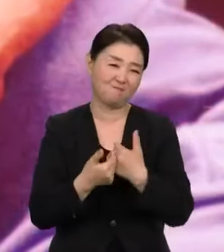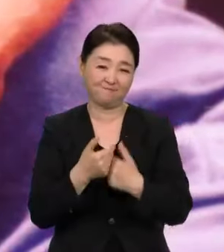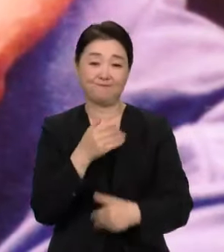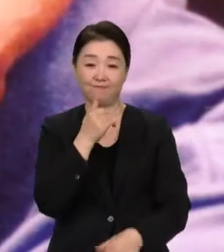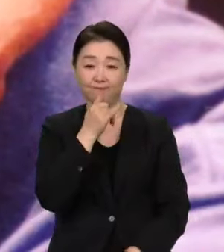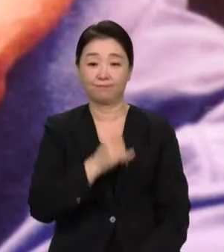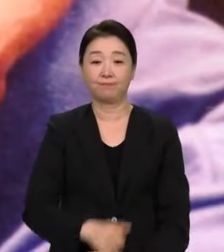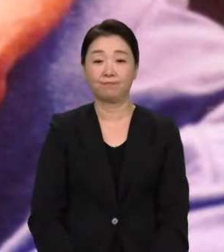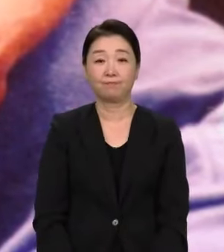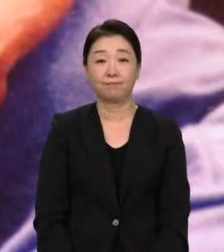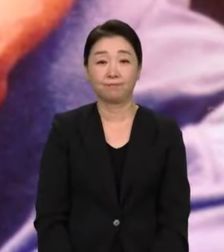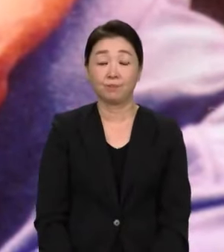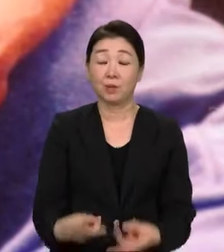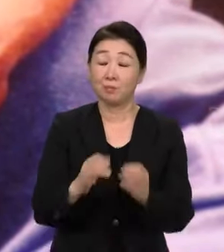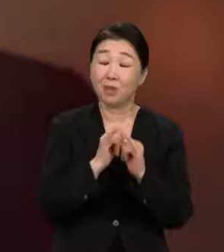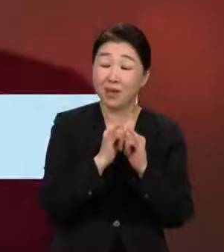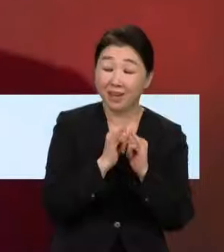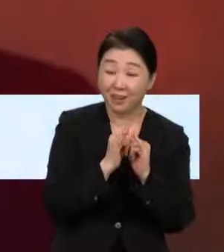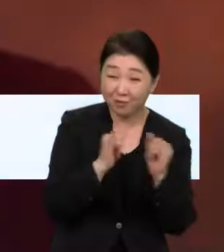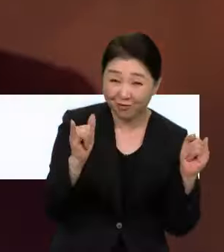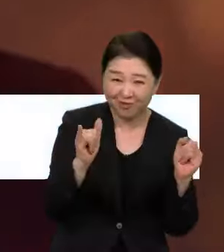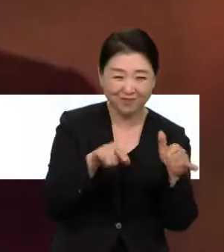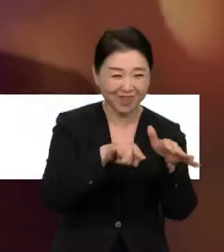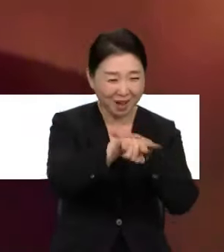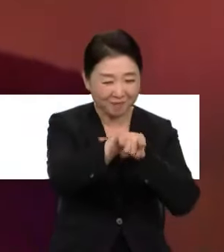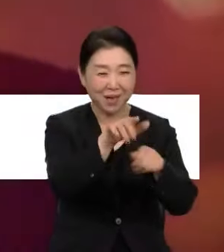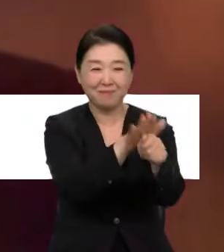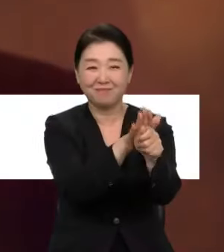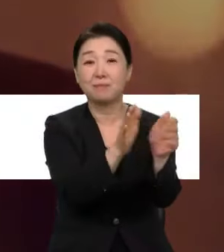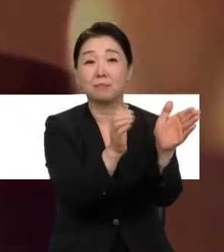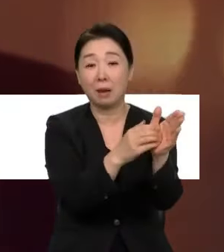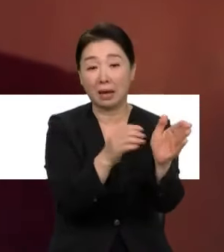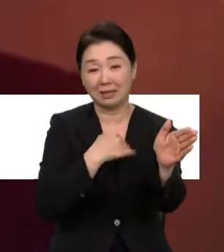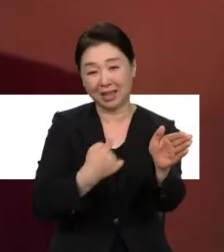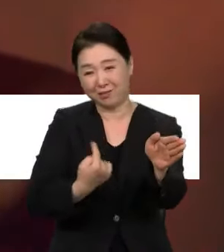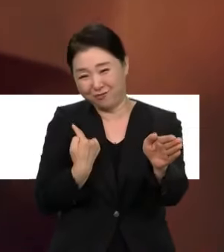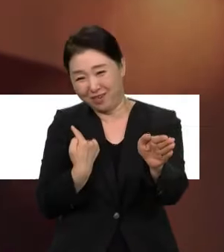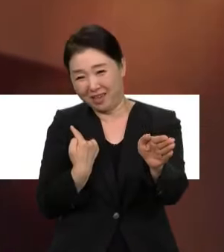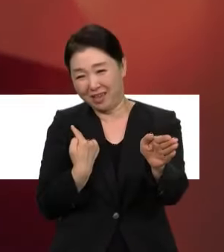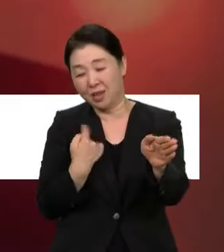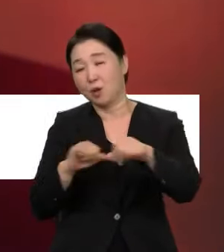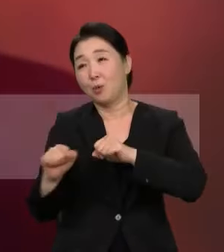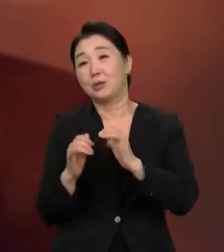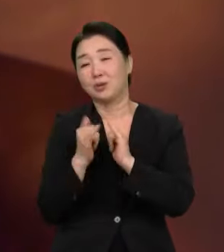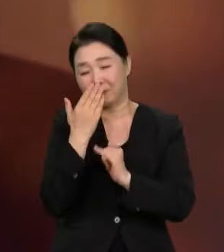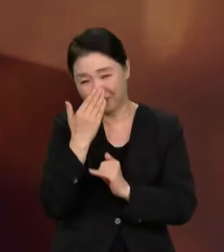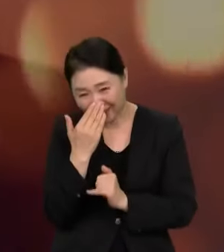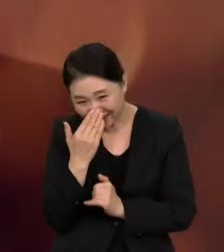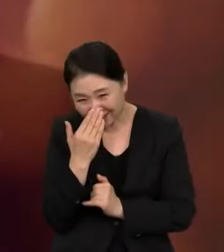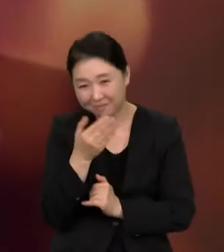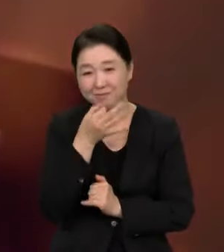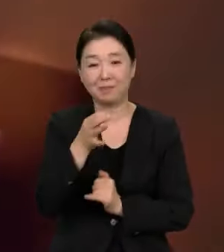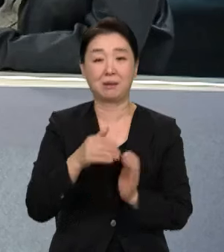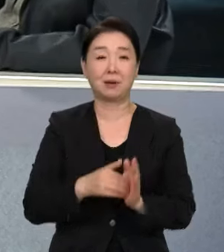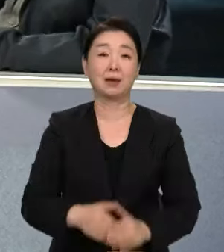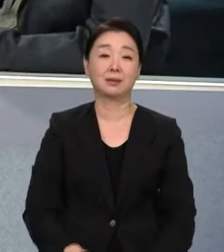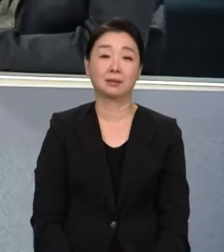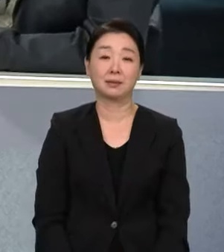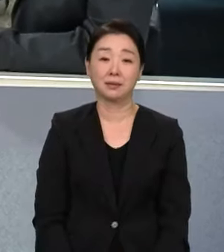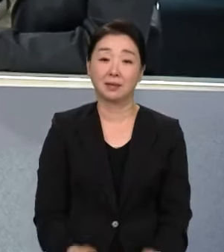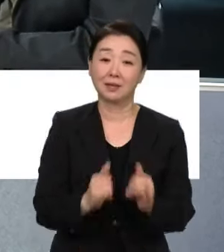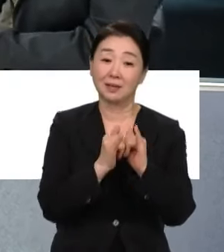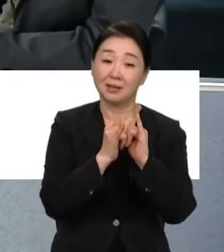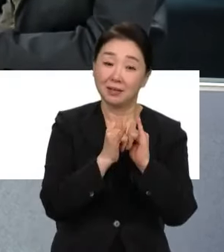꺼려했습니다. 배우들을 앞것들이라 내세우면서도 자신은 뒷것이라고 낮춰 말하곤 했습니다.